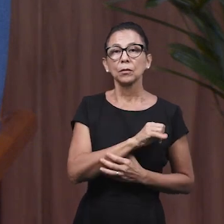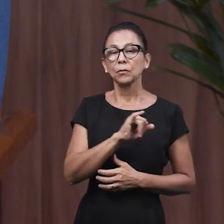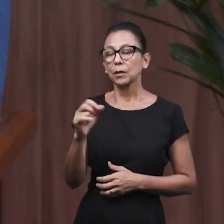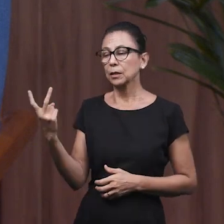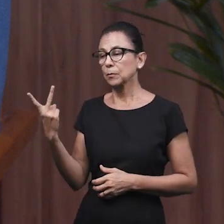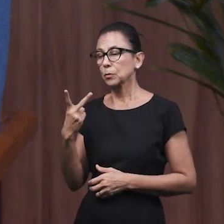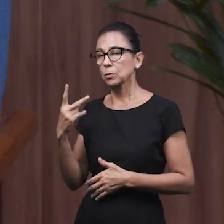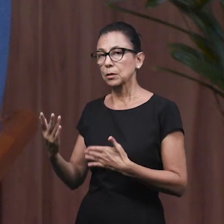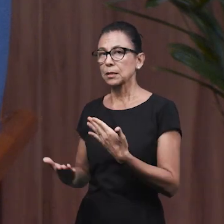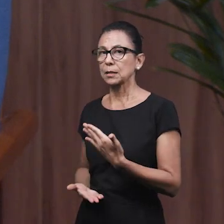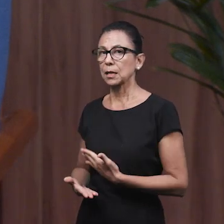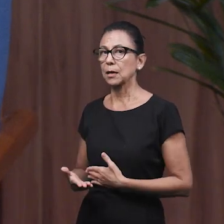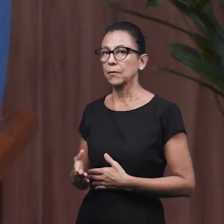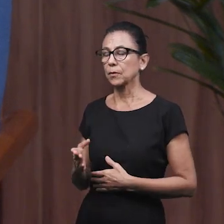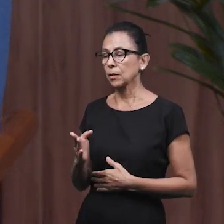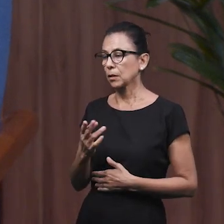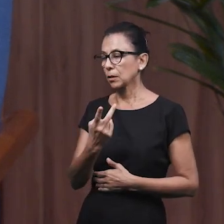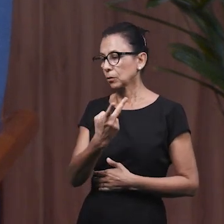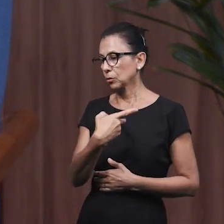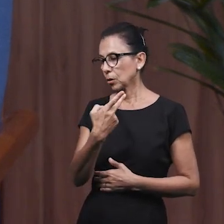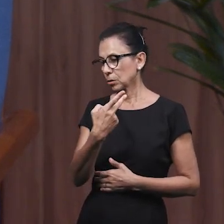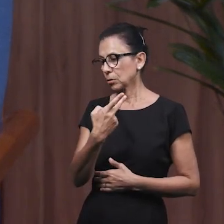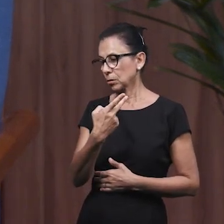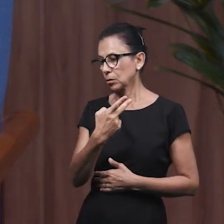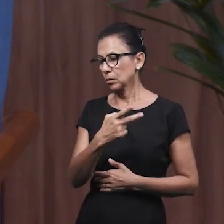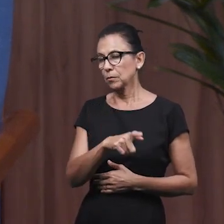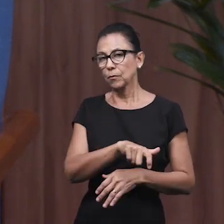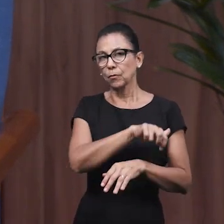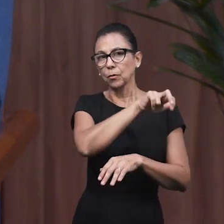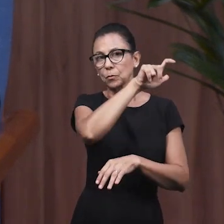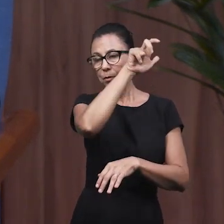Et là, nous adorons.